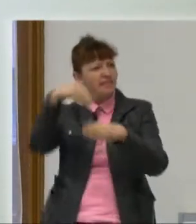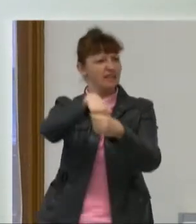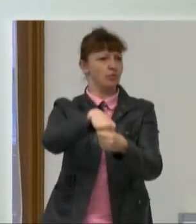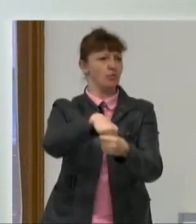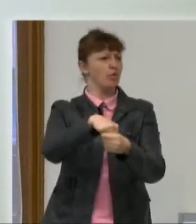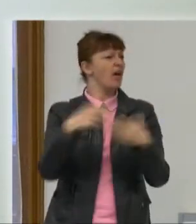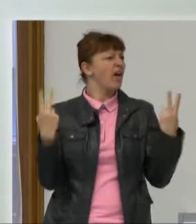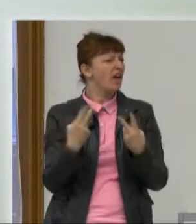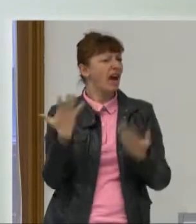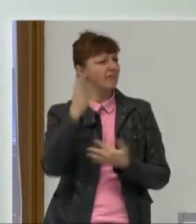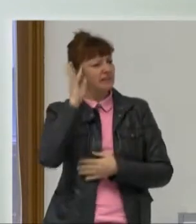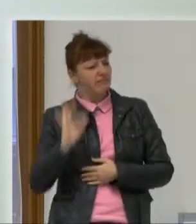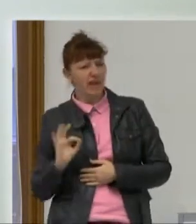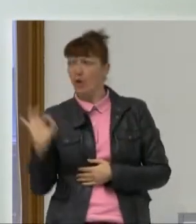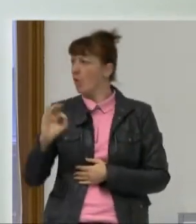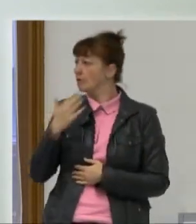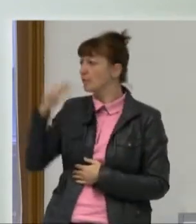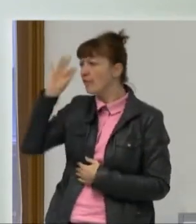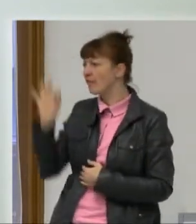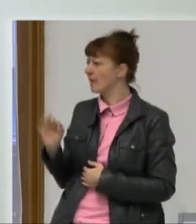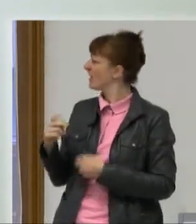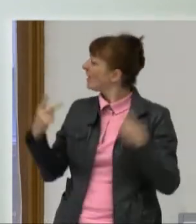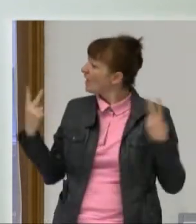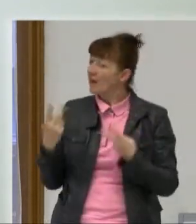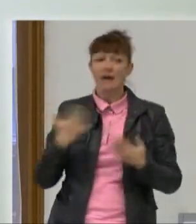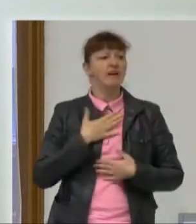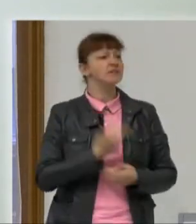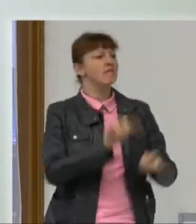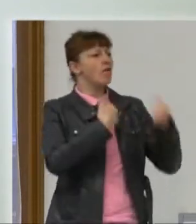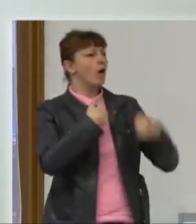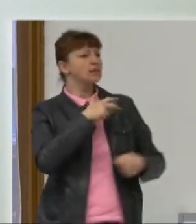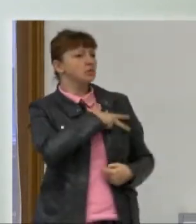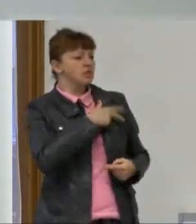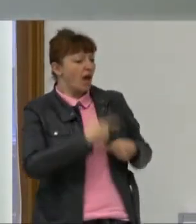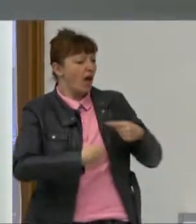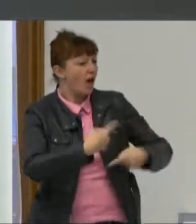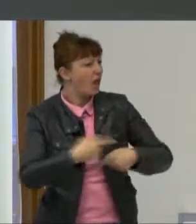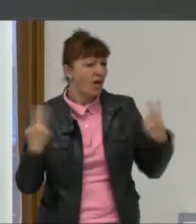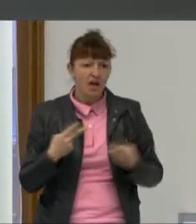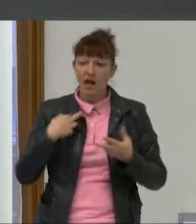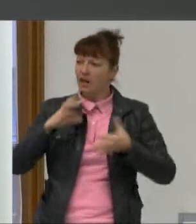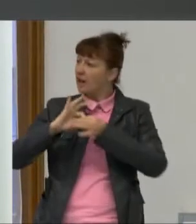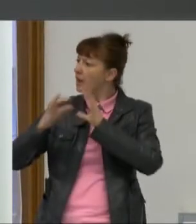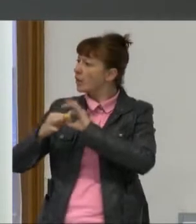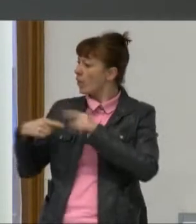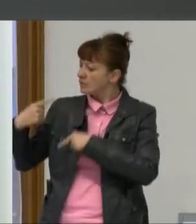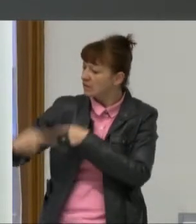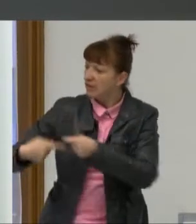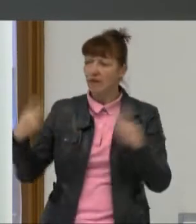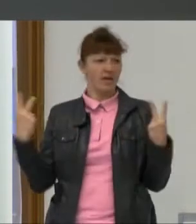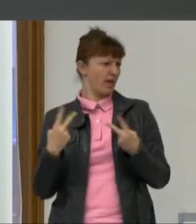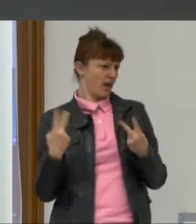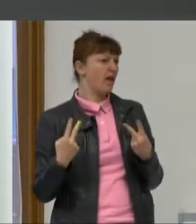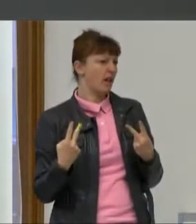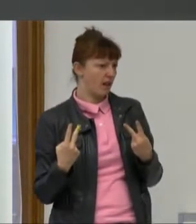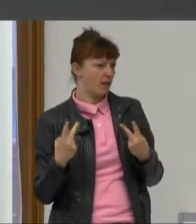seinen Fähigkeiten oder Unfähigkeiten, unabhängig von seiner sozialen Herkunft, von seiner Religion und so weiter und so fort.